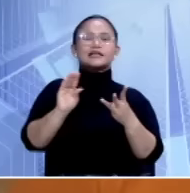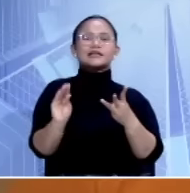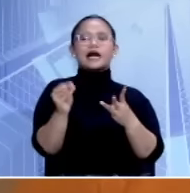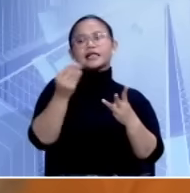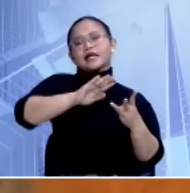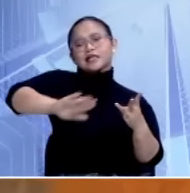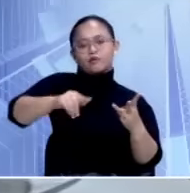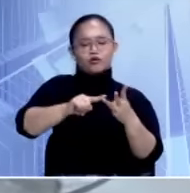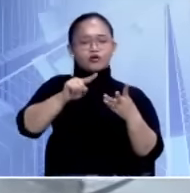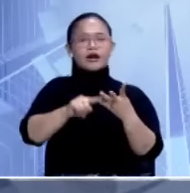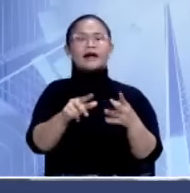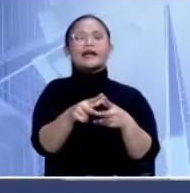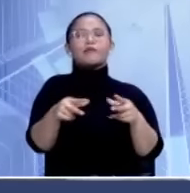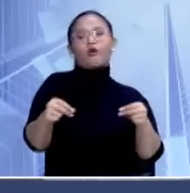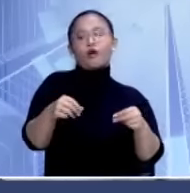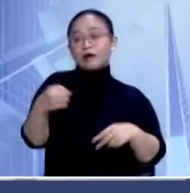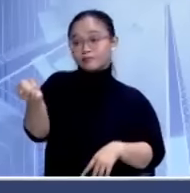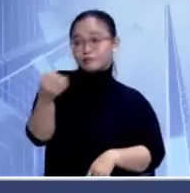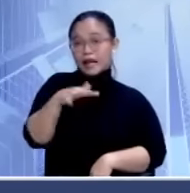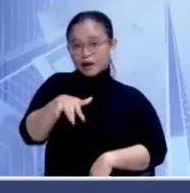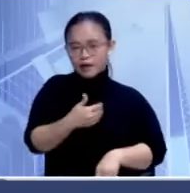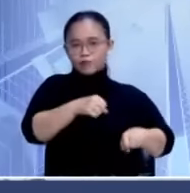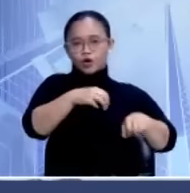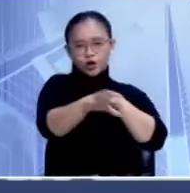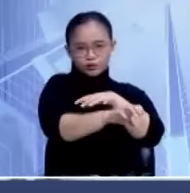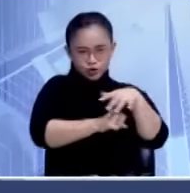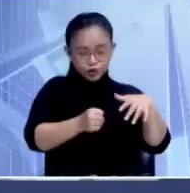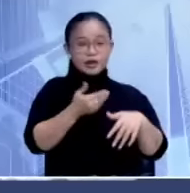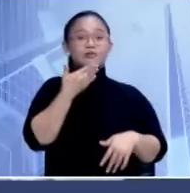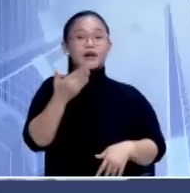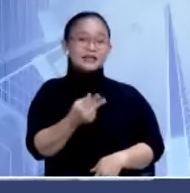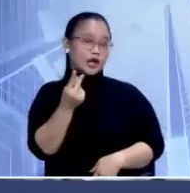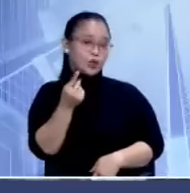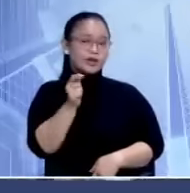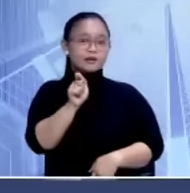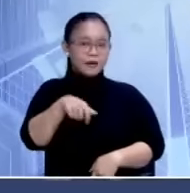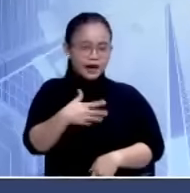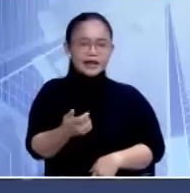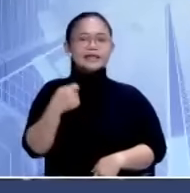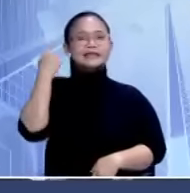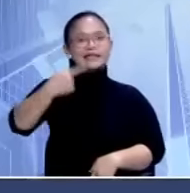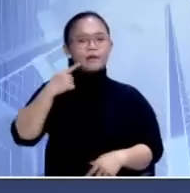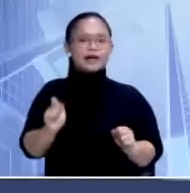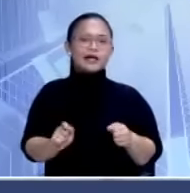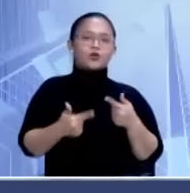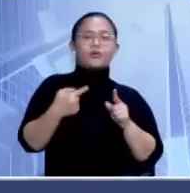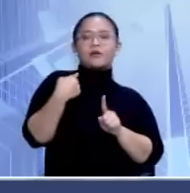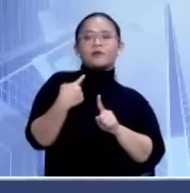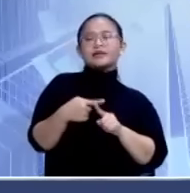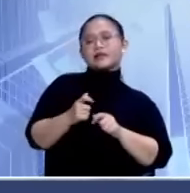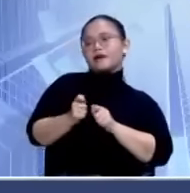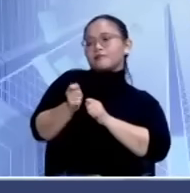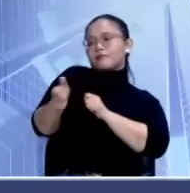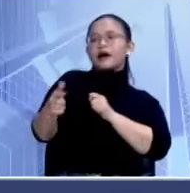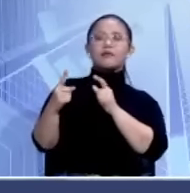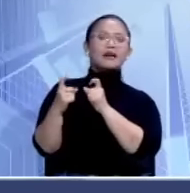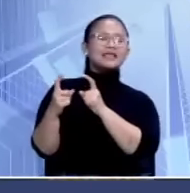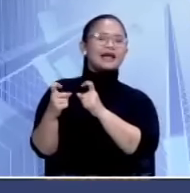Depok. Pelaku mengaku nekat mencuri motor dan menggunakan uang hasil curian untuk kebutuhan sehari-hari dan mentraktir